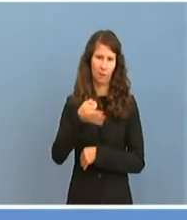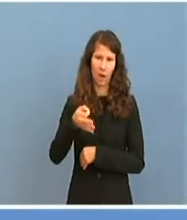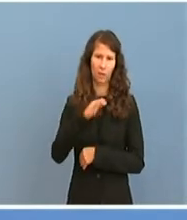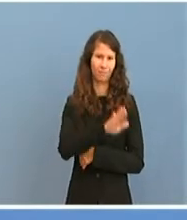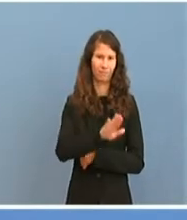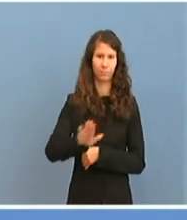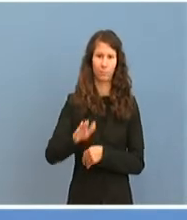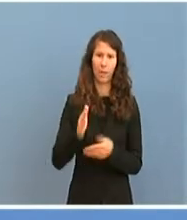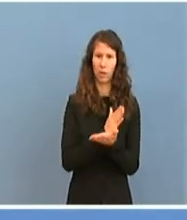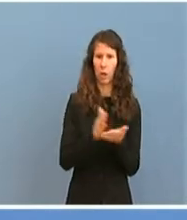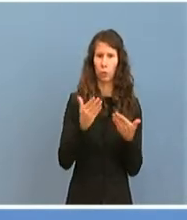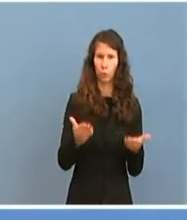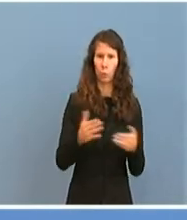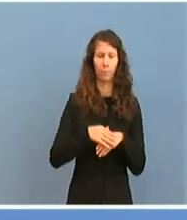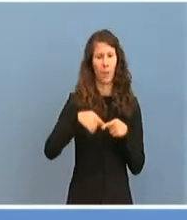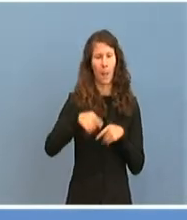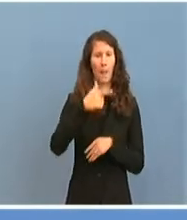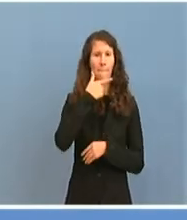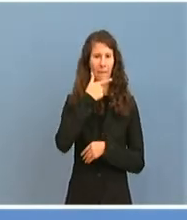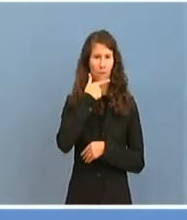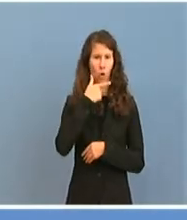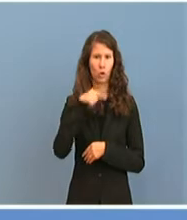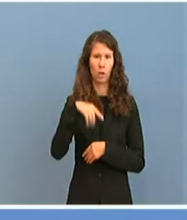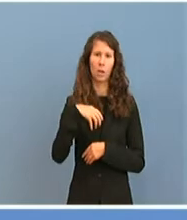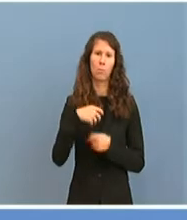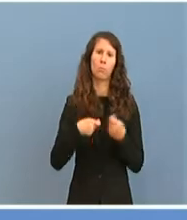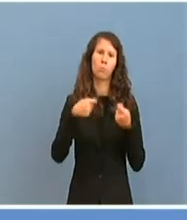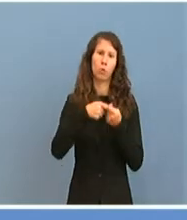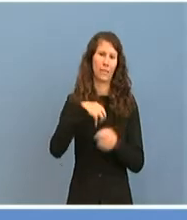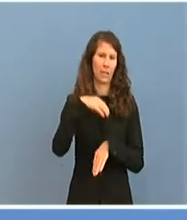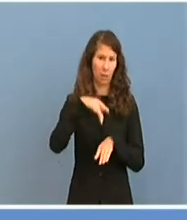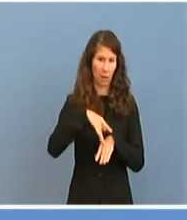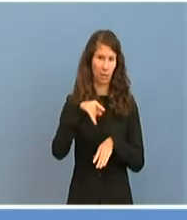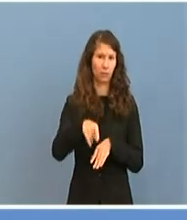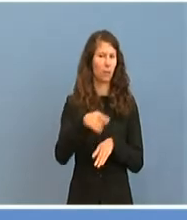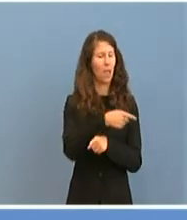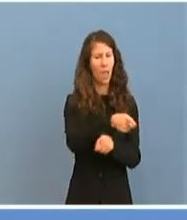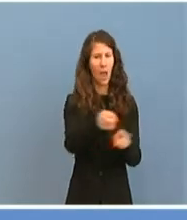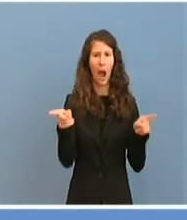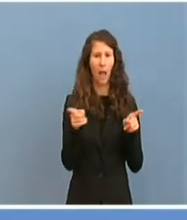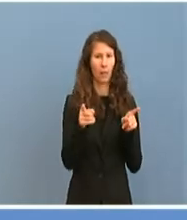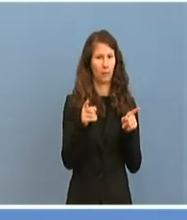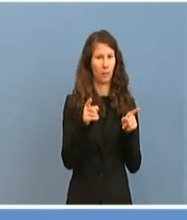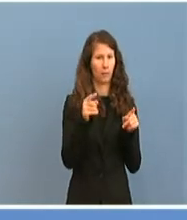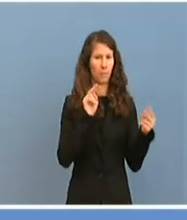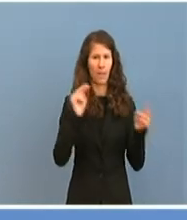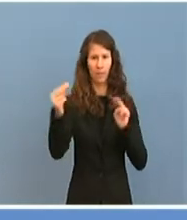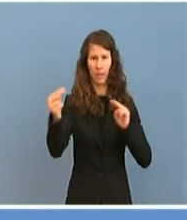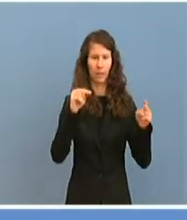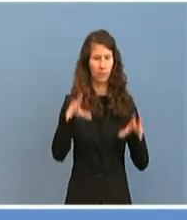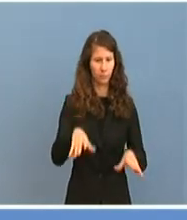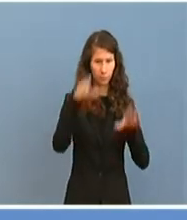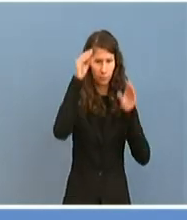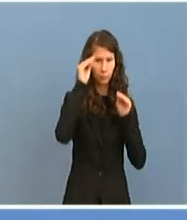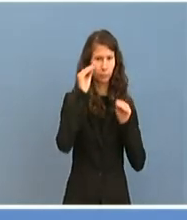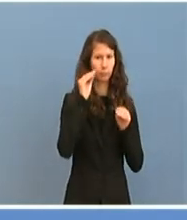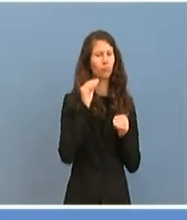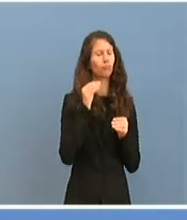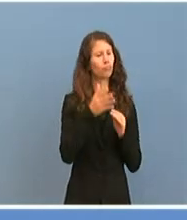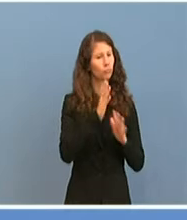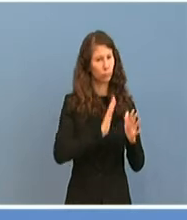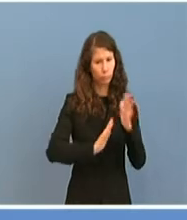Sicherheit am Mittwoch die Argumente aller Seiten anhören und dann wird man darüber zu diskutieren